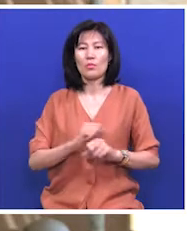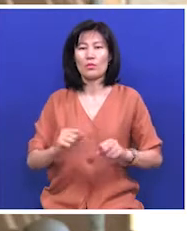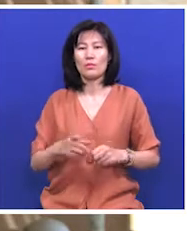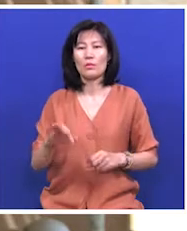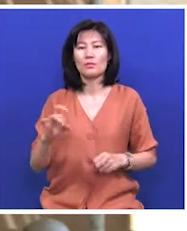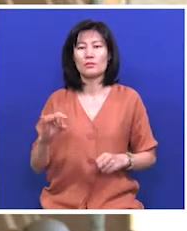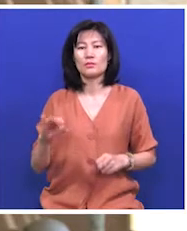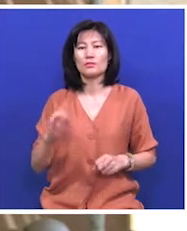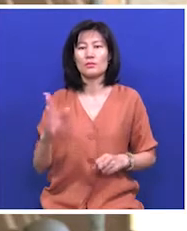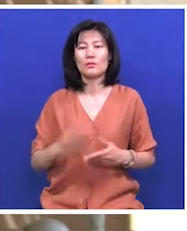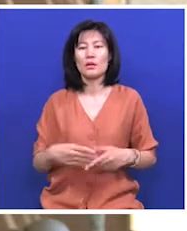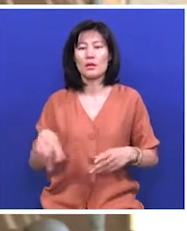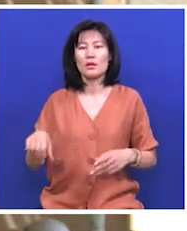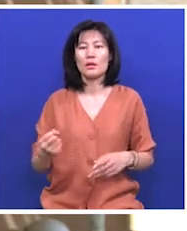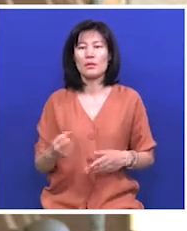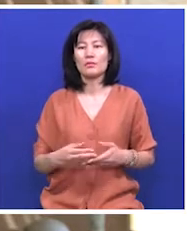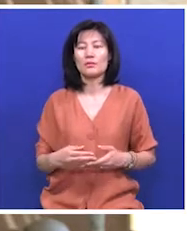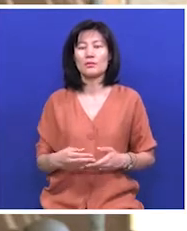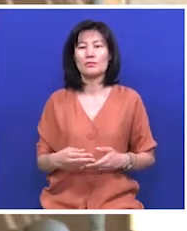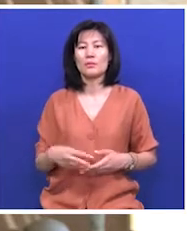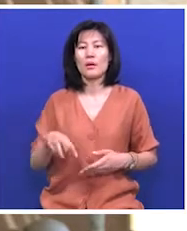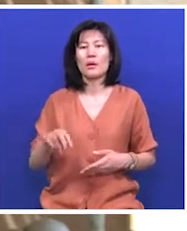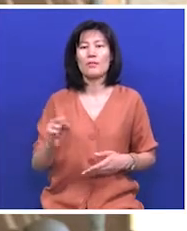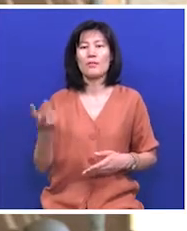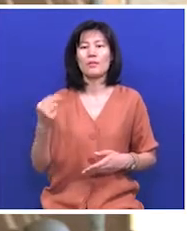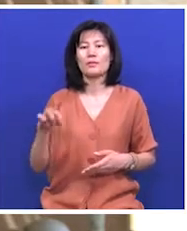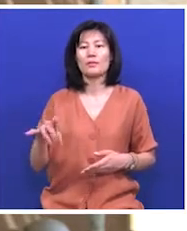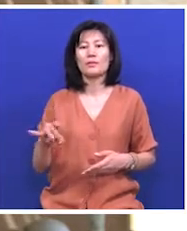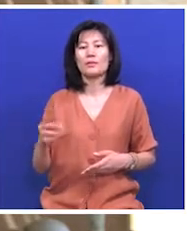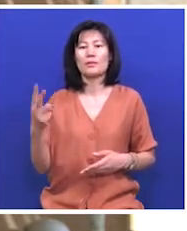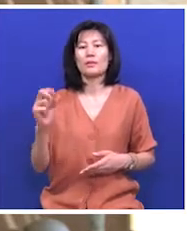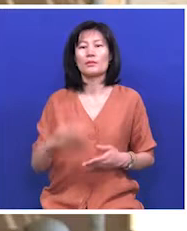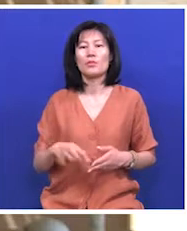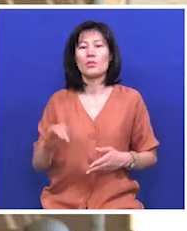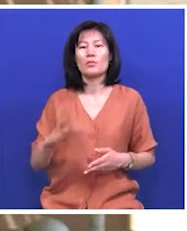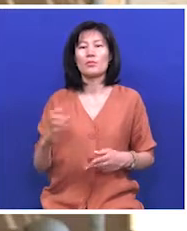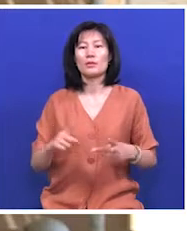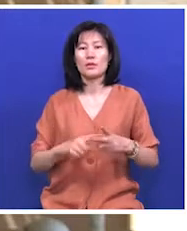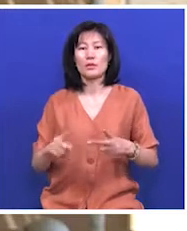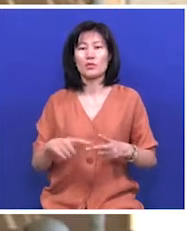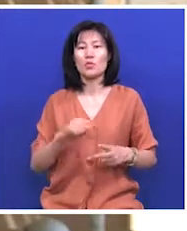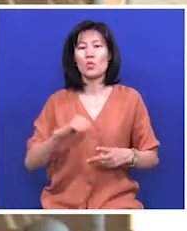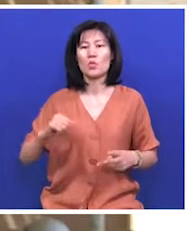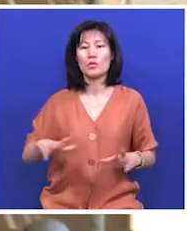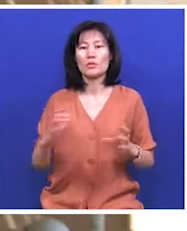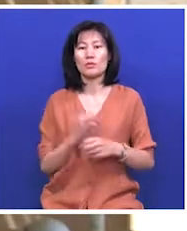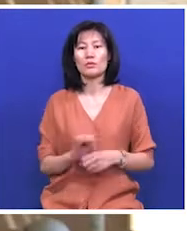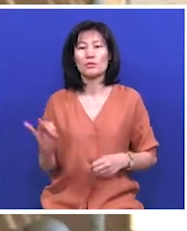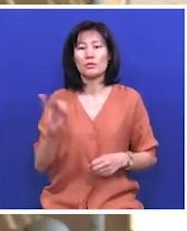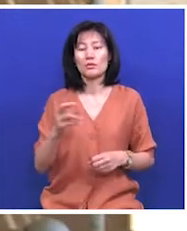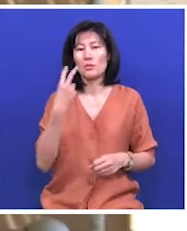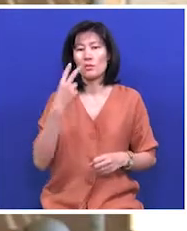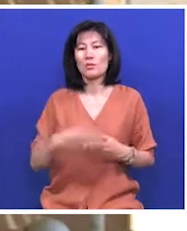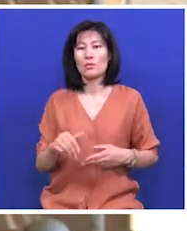керек. Асқар Ұзақбаевич екі аптада осы Мақтарал өңіріне именно өрге басқа екінші рет келіп отыр. Бұл